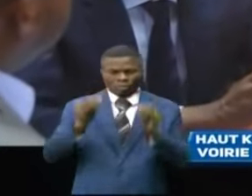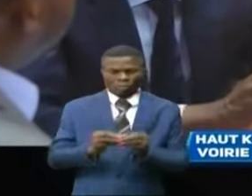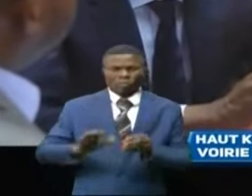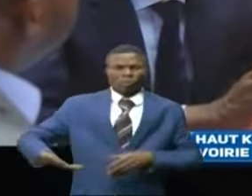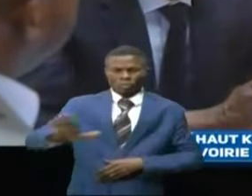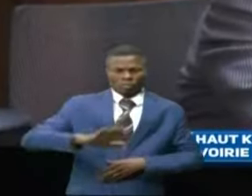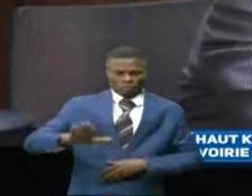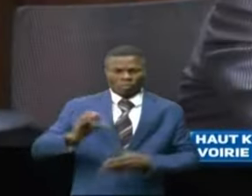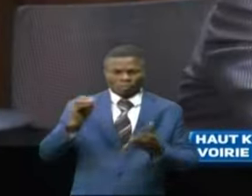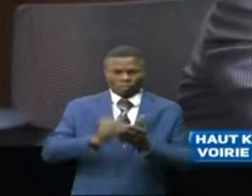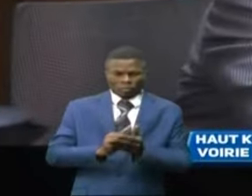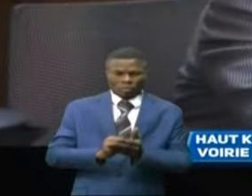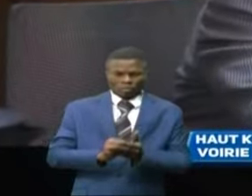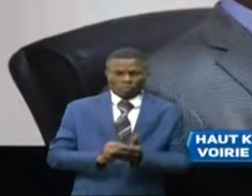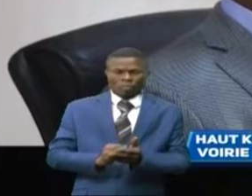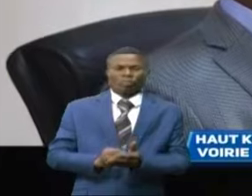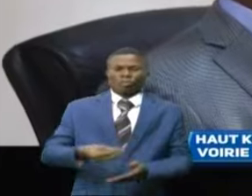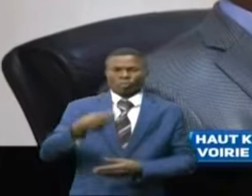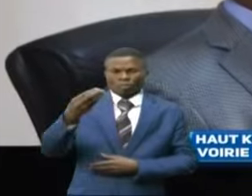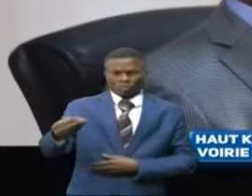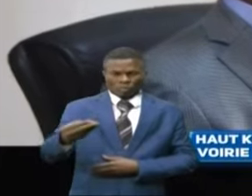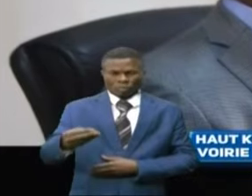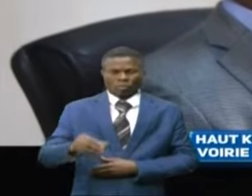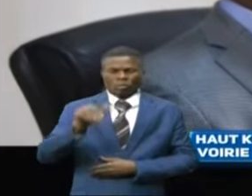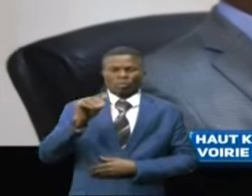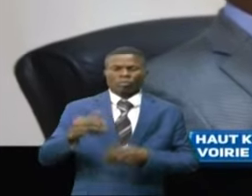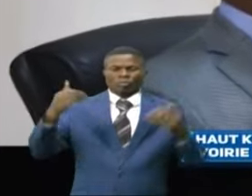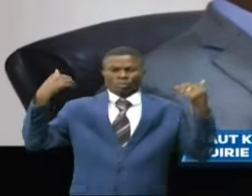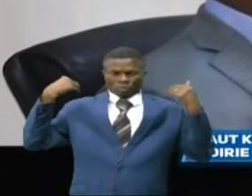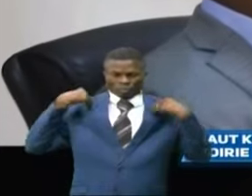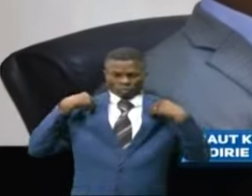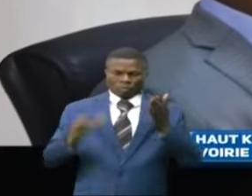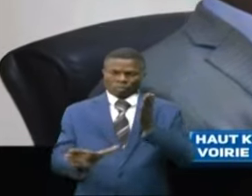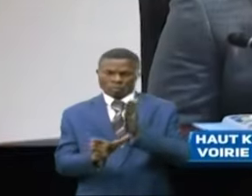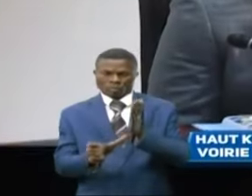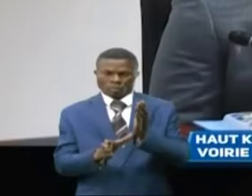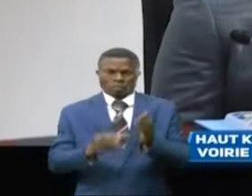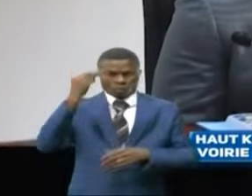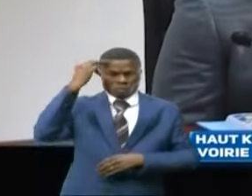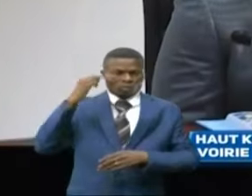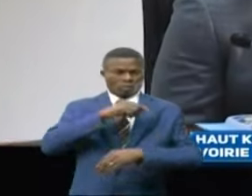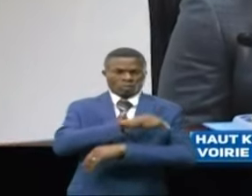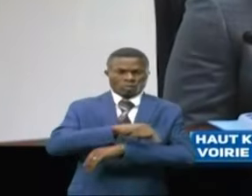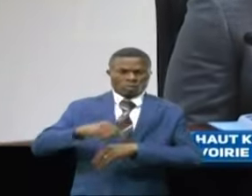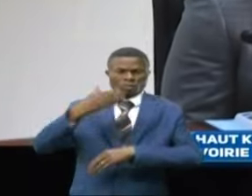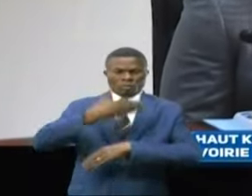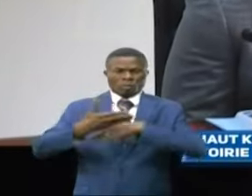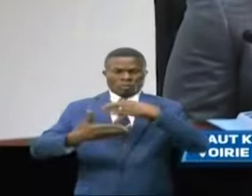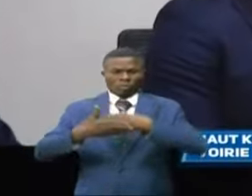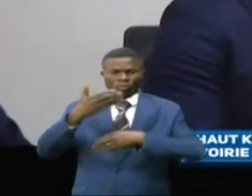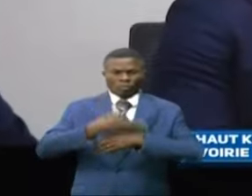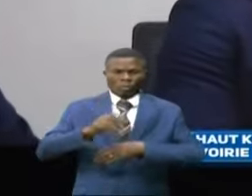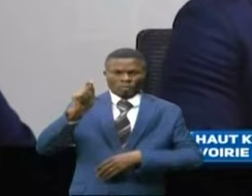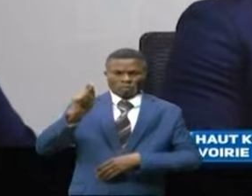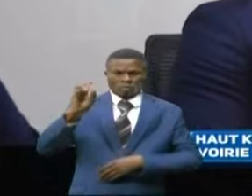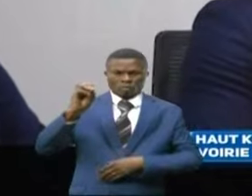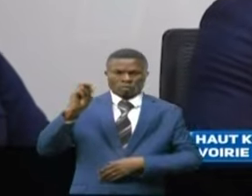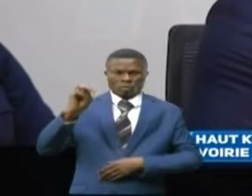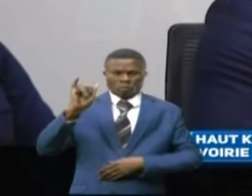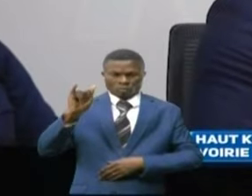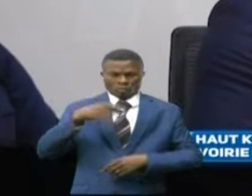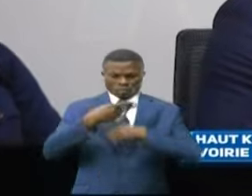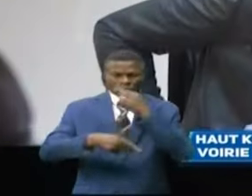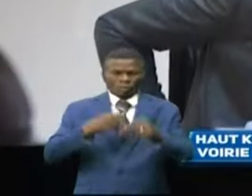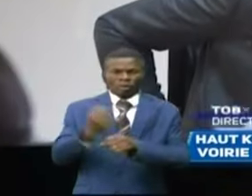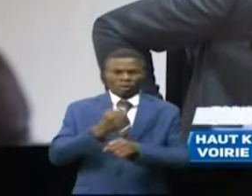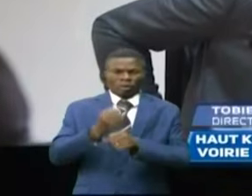pays doit encore aux concessionnaires. Le directeur de cabinet adjoint du ministre des Infrastructures, Toby Kayumbi, qui a officiellement ouvert ses